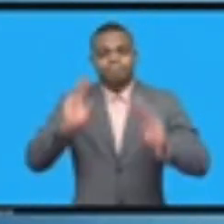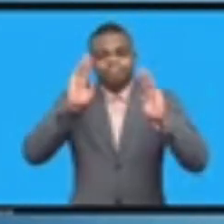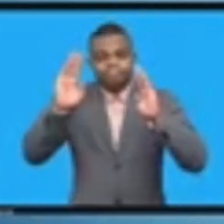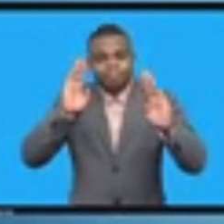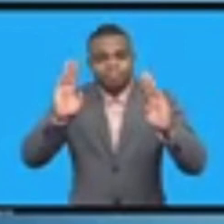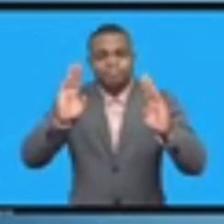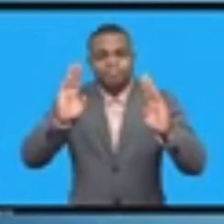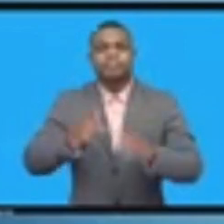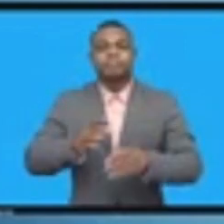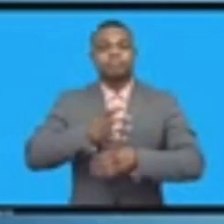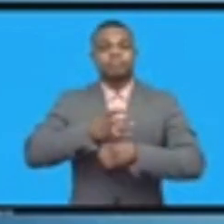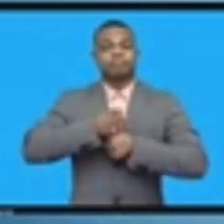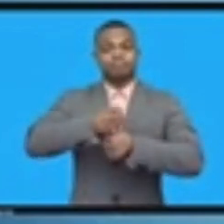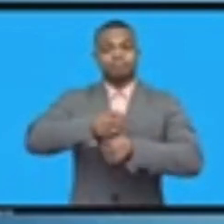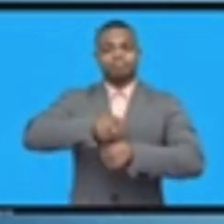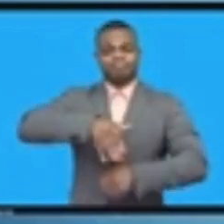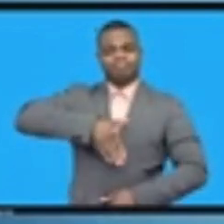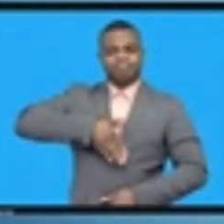IGF